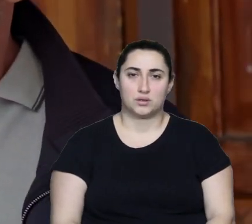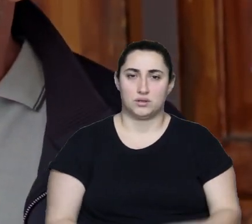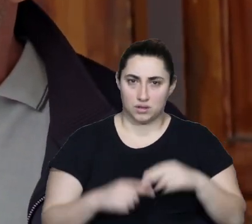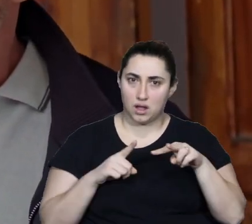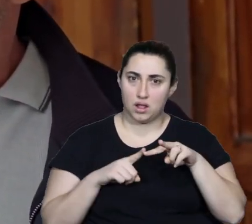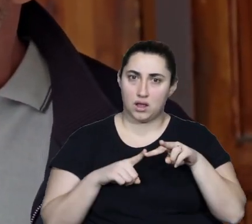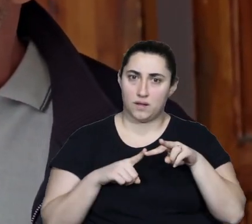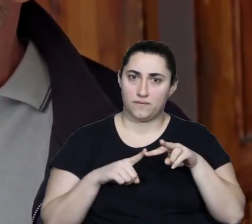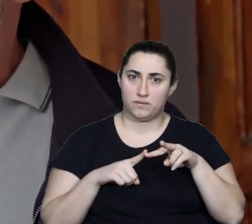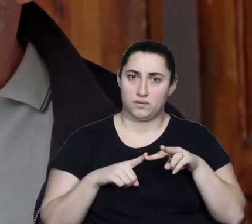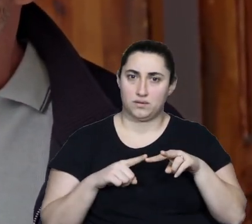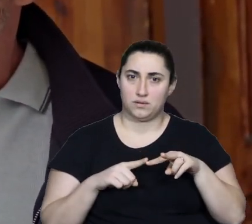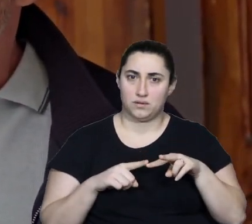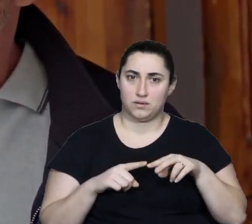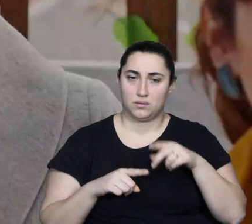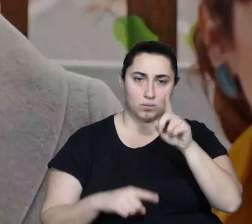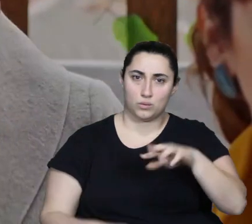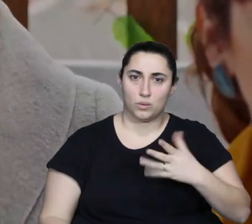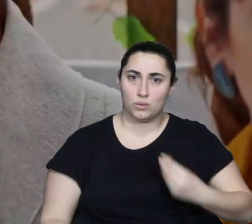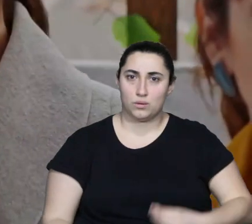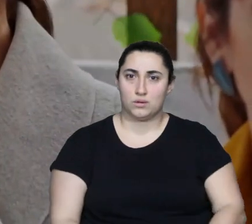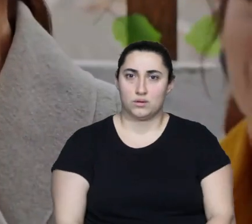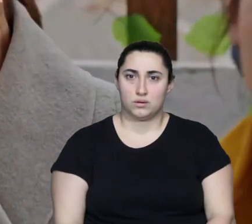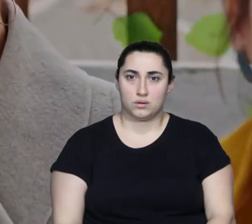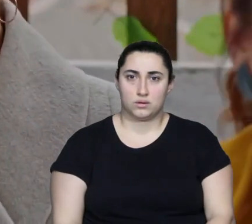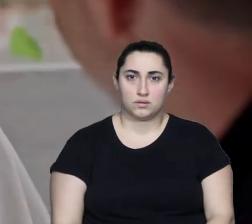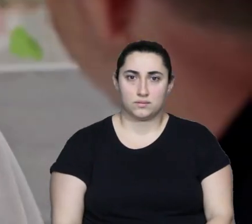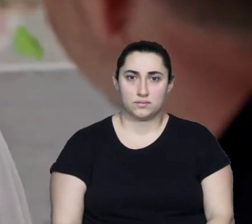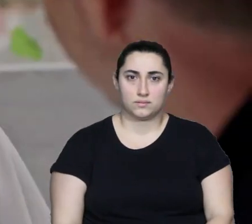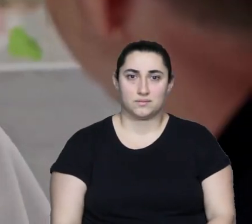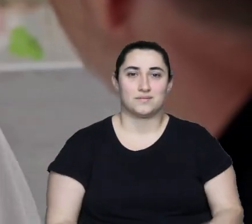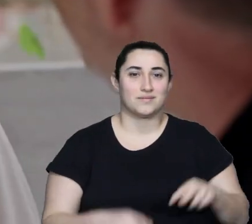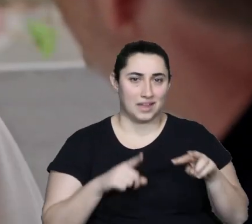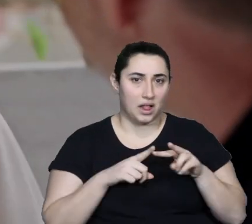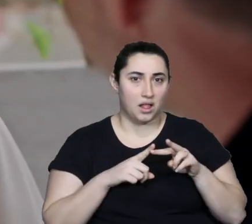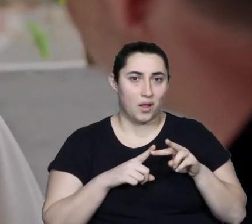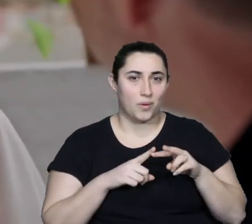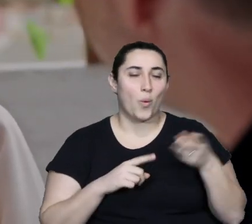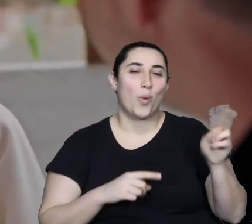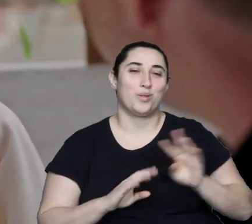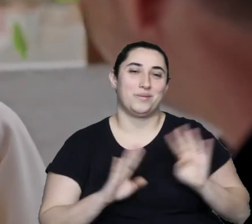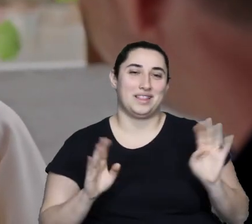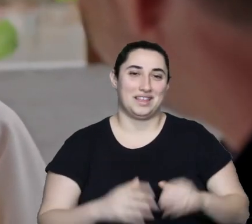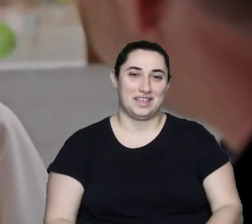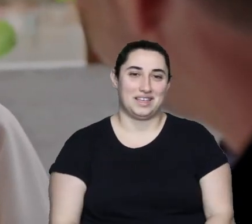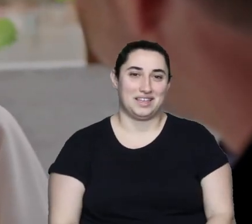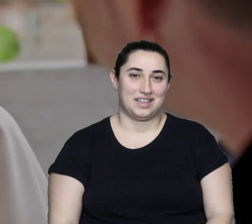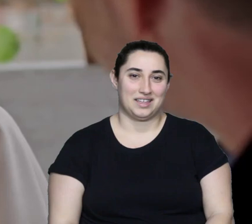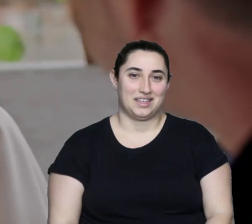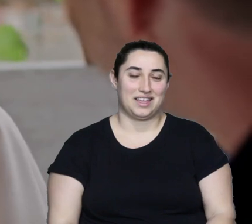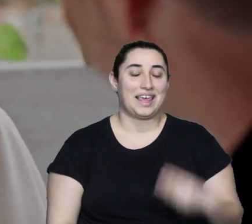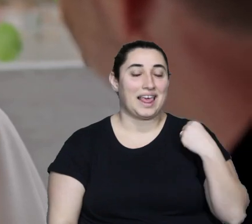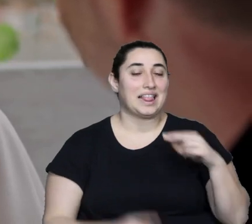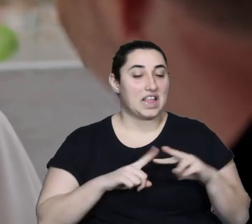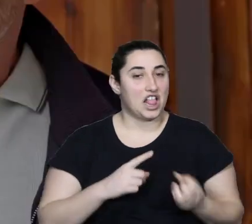Nalan? Bu ne ha? Nazmiye ile Kübra bakıştı. Nalan yok. Öldü. Nalan